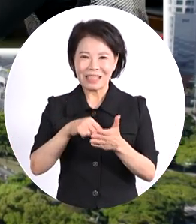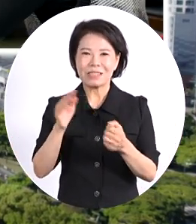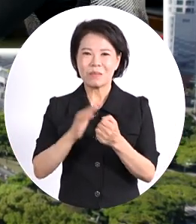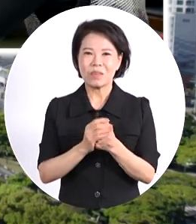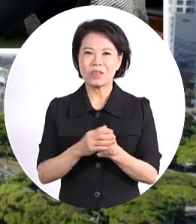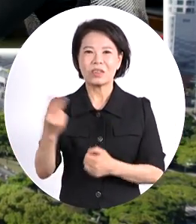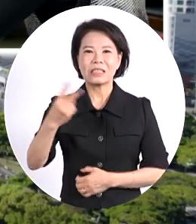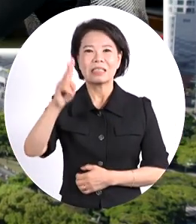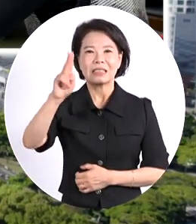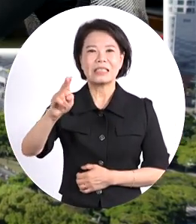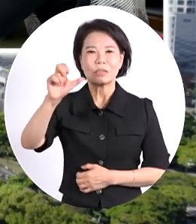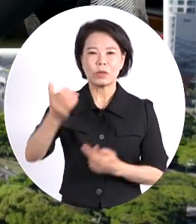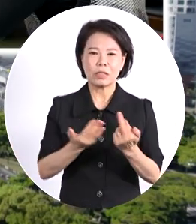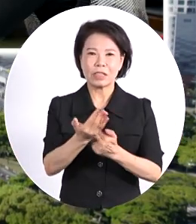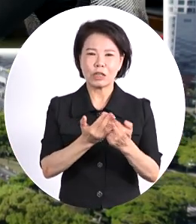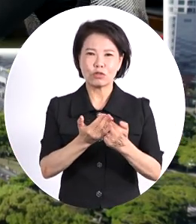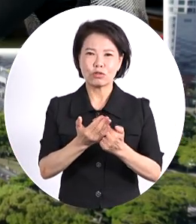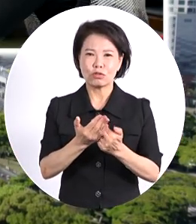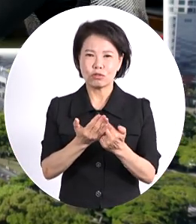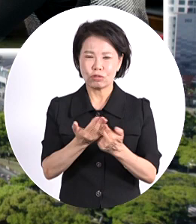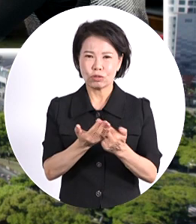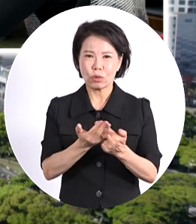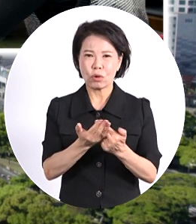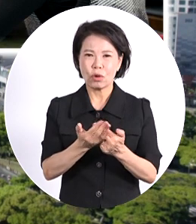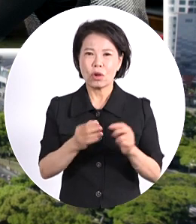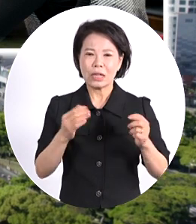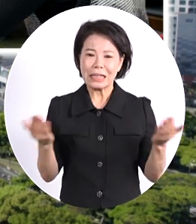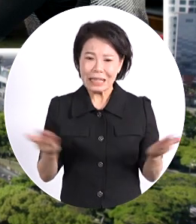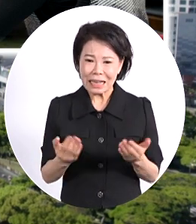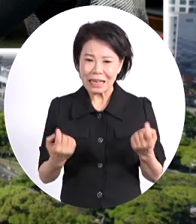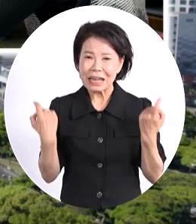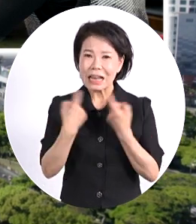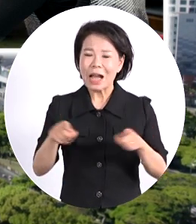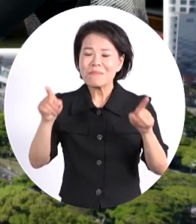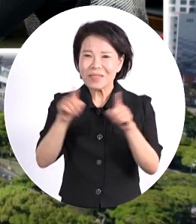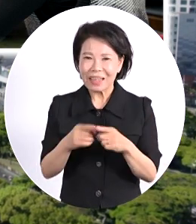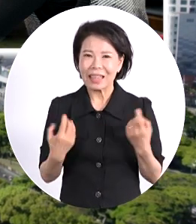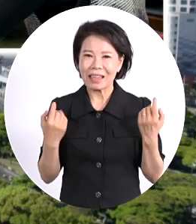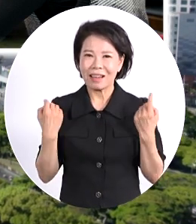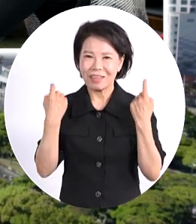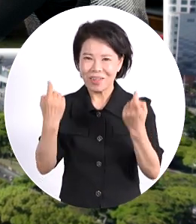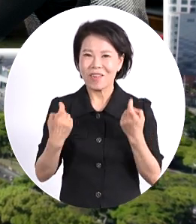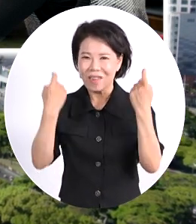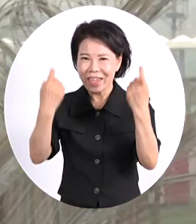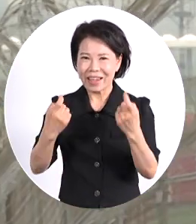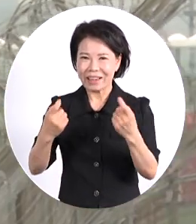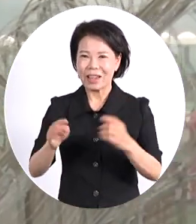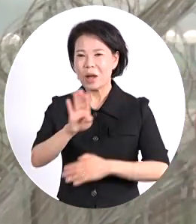제주특별자치도가 2025 제주워케이션 바우처 3차 참가자 모집에 나섭니다.